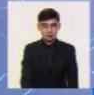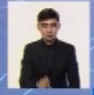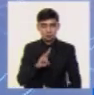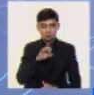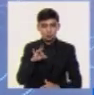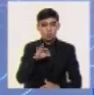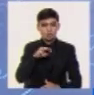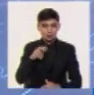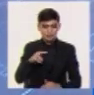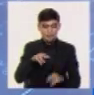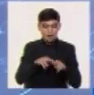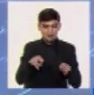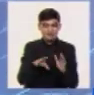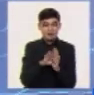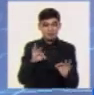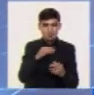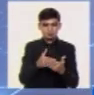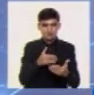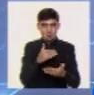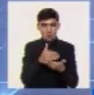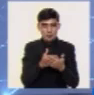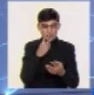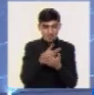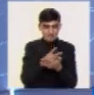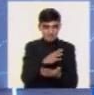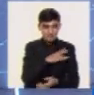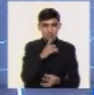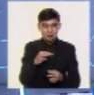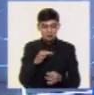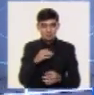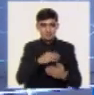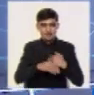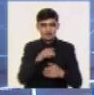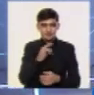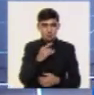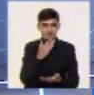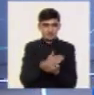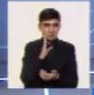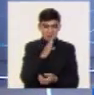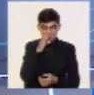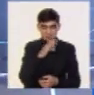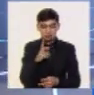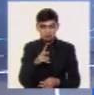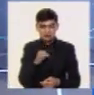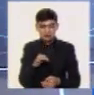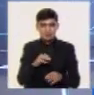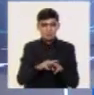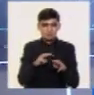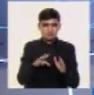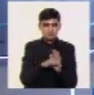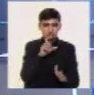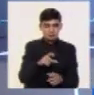Nur Otan partiyası aldağı saylauğa qatıstı bağdırlamaların tanıstırıp jatkan kezde mügülük balası var atanalar meselelerin tıңдайтын депутат